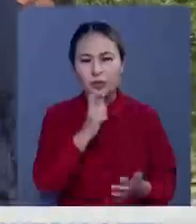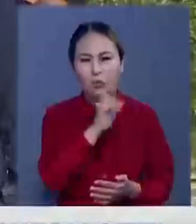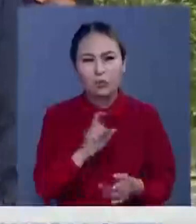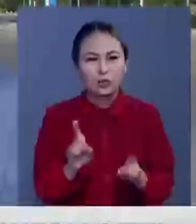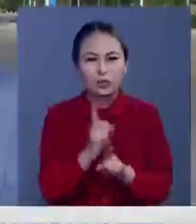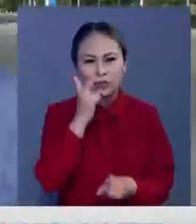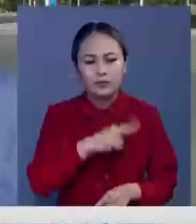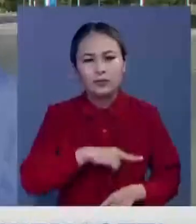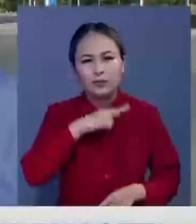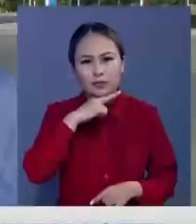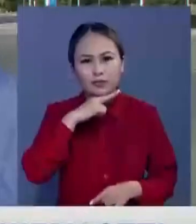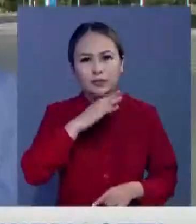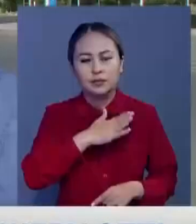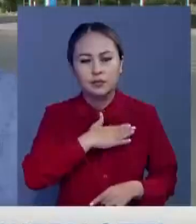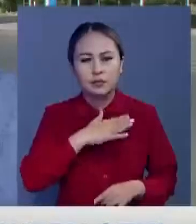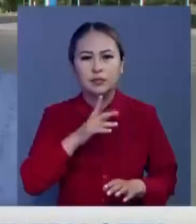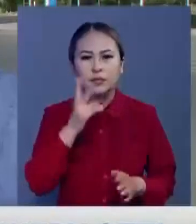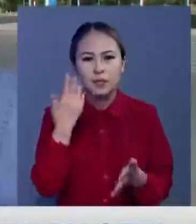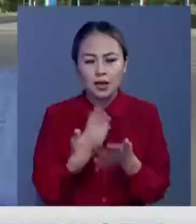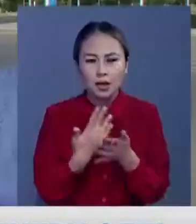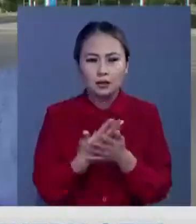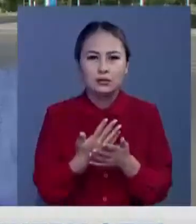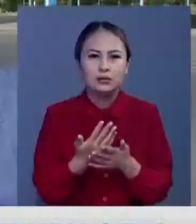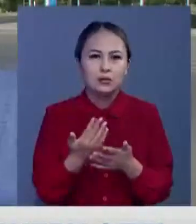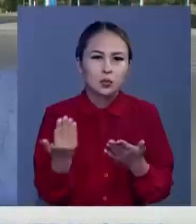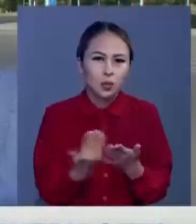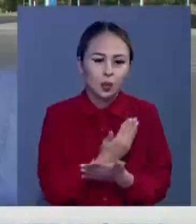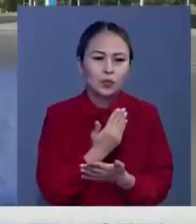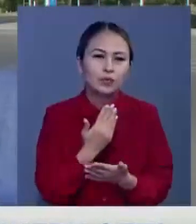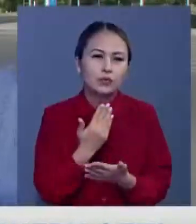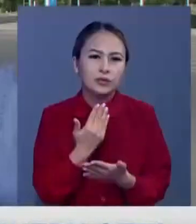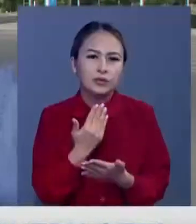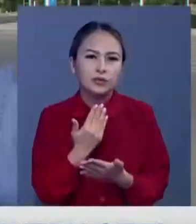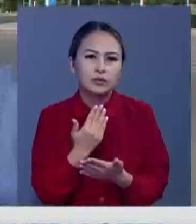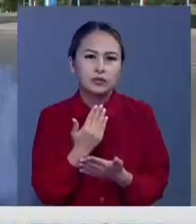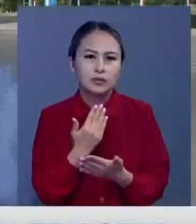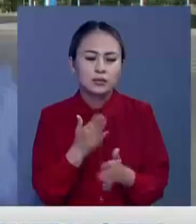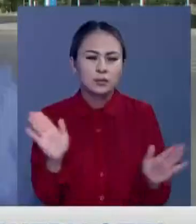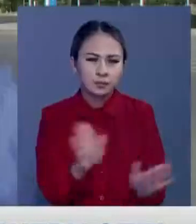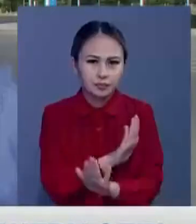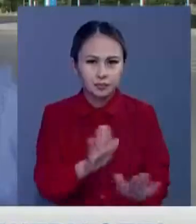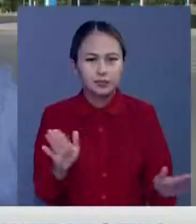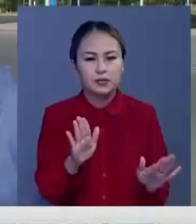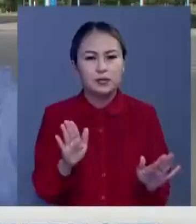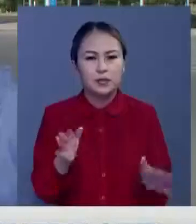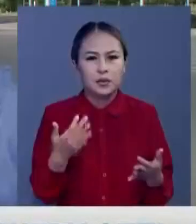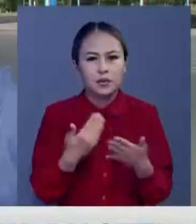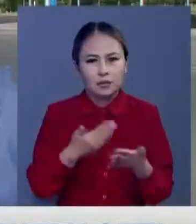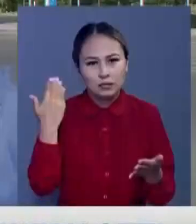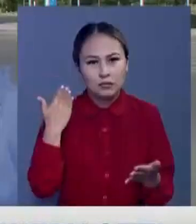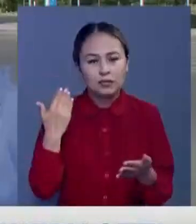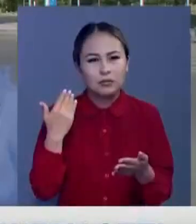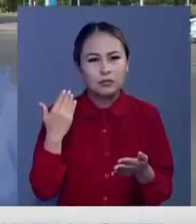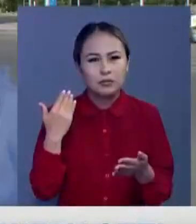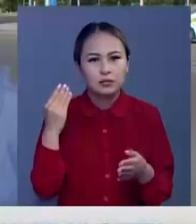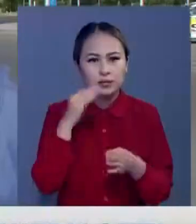да былай қарасаңыз, ол біздің рәміздерді көрсетуге, жаңа деңгейден шығаруға, сосын өлеңдетіп, гимндетіп алдынан өткендер меніңше